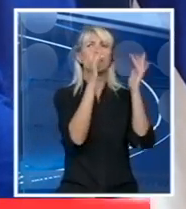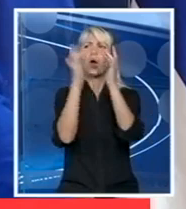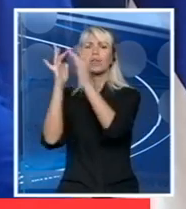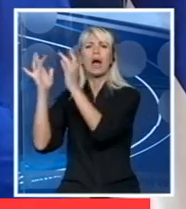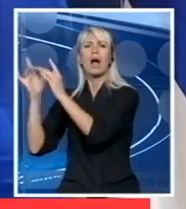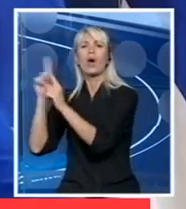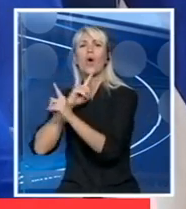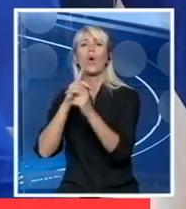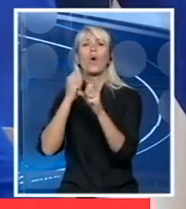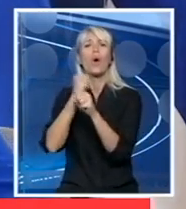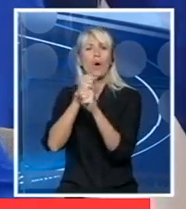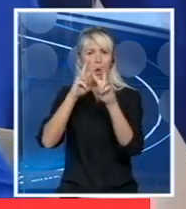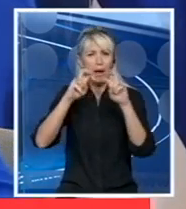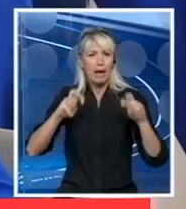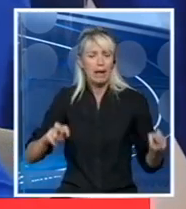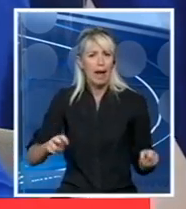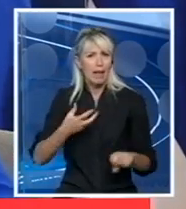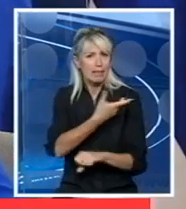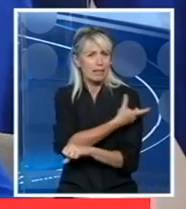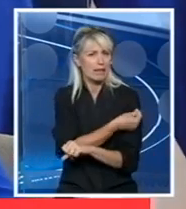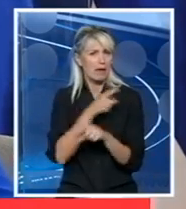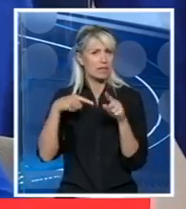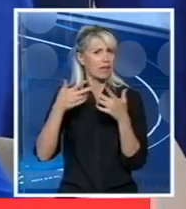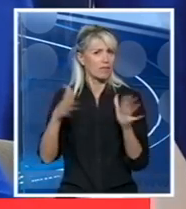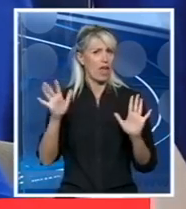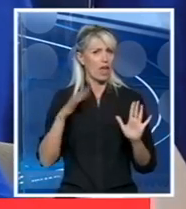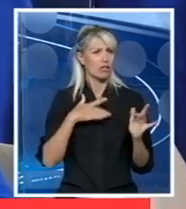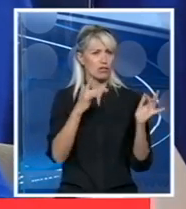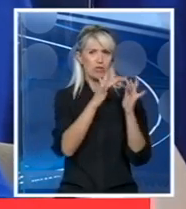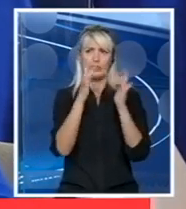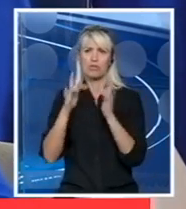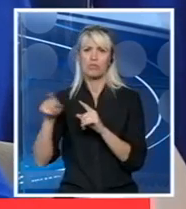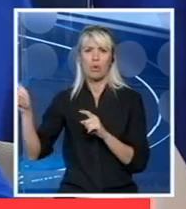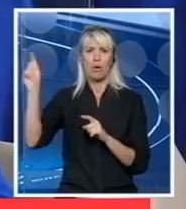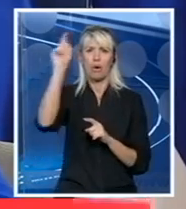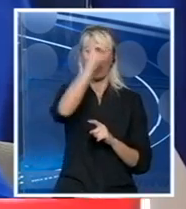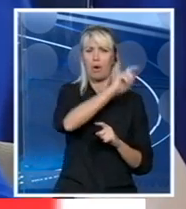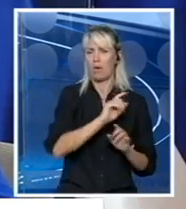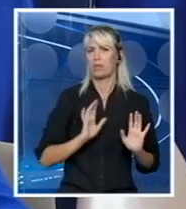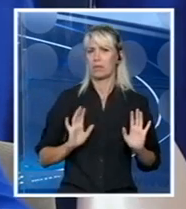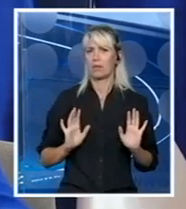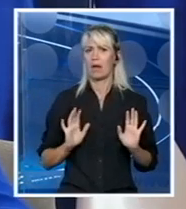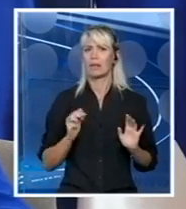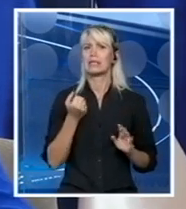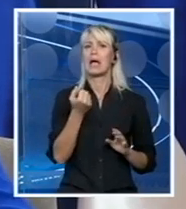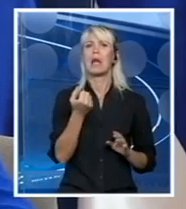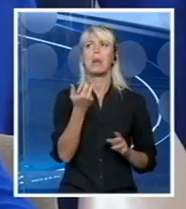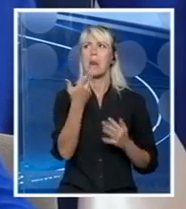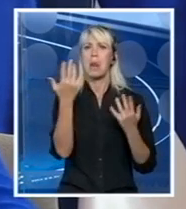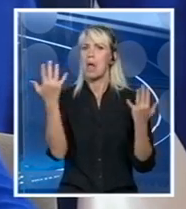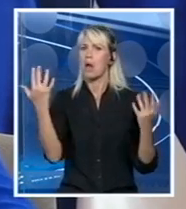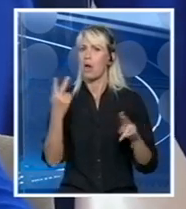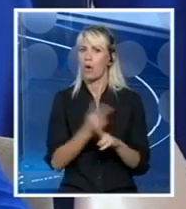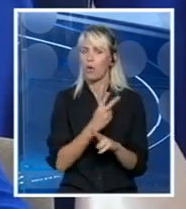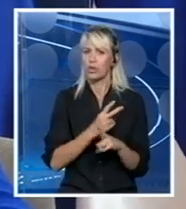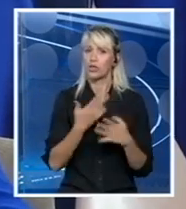ovim momentima nalaze u završnim fazama kliničkog ispitivanja. Sa par zemalja imamo i